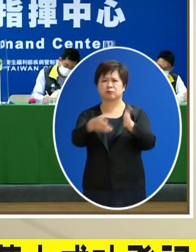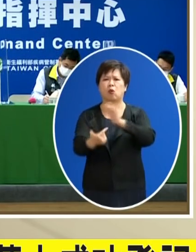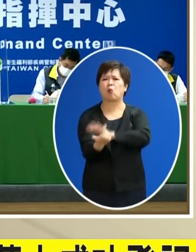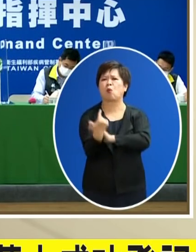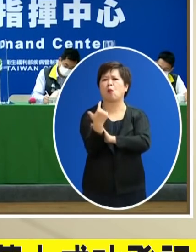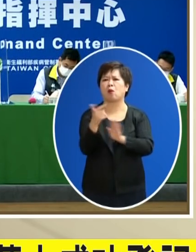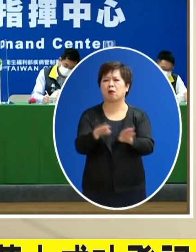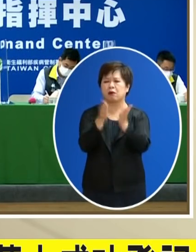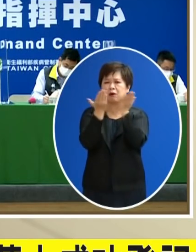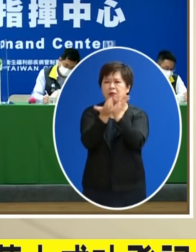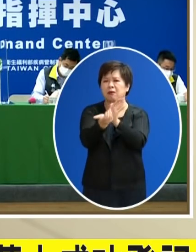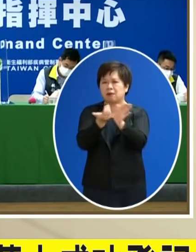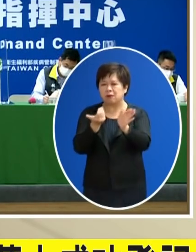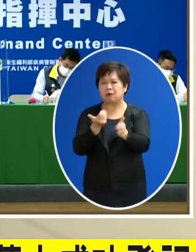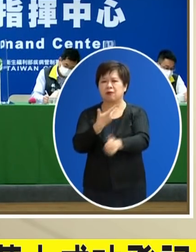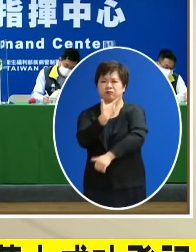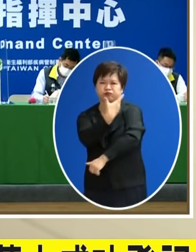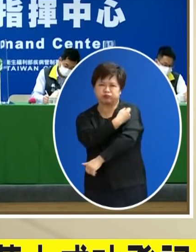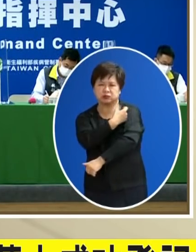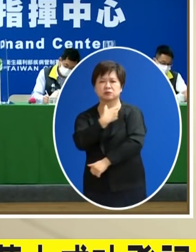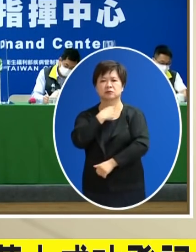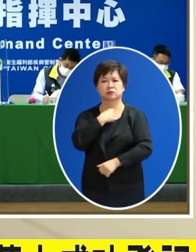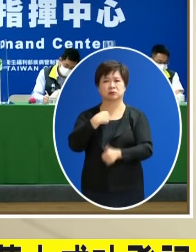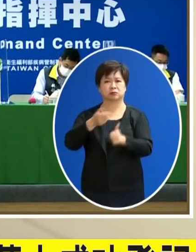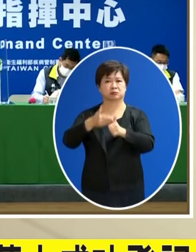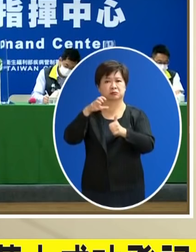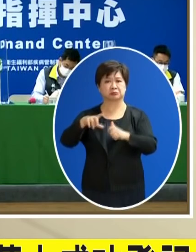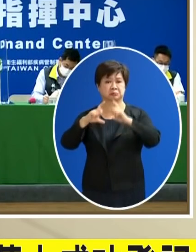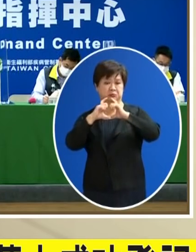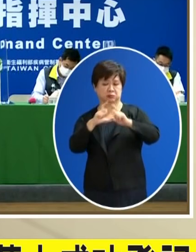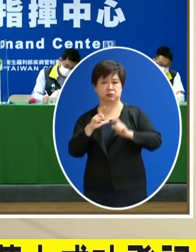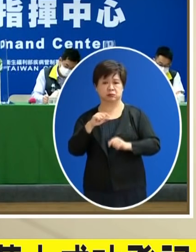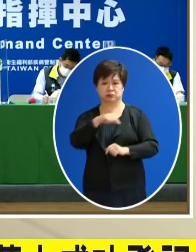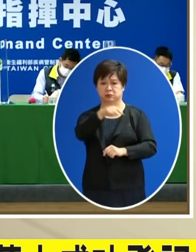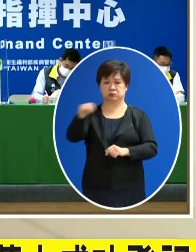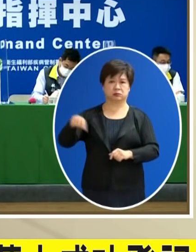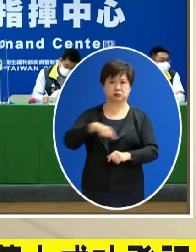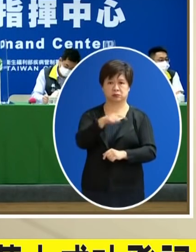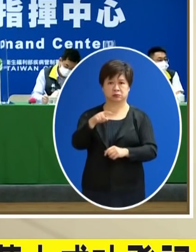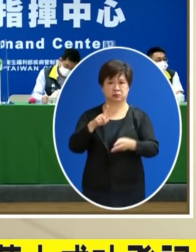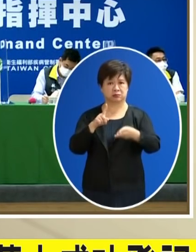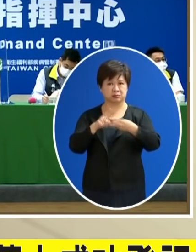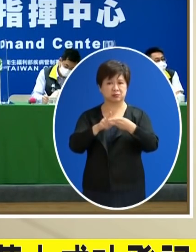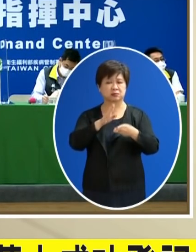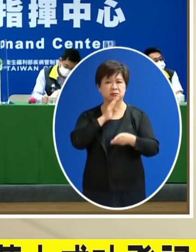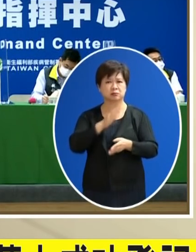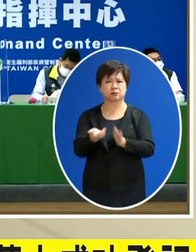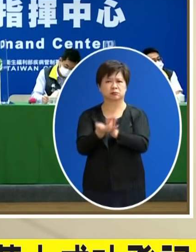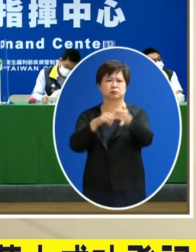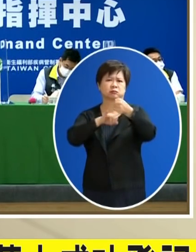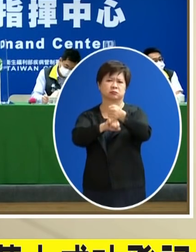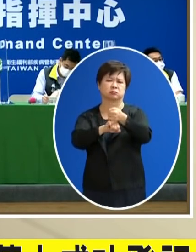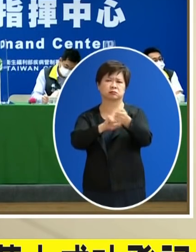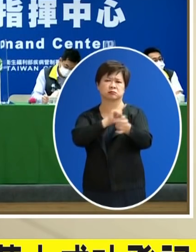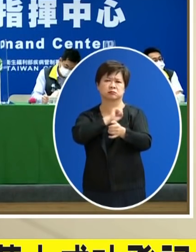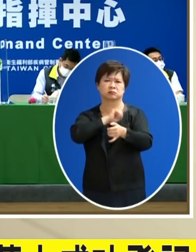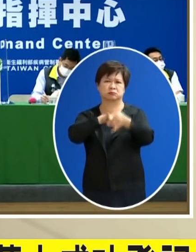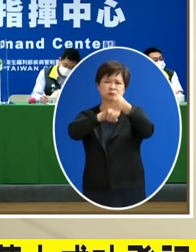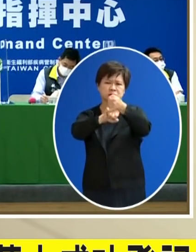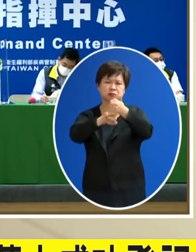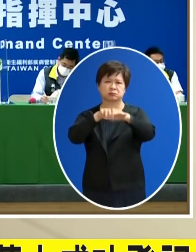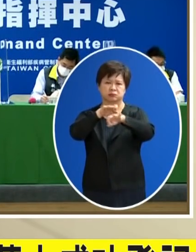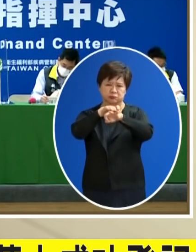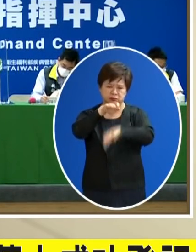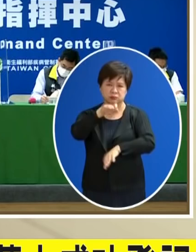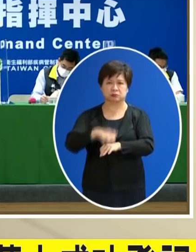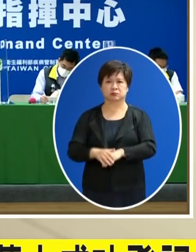开学之前。那但是因为教育部是有回应说这部分的话是主要透过这个预约系统来进行，但是因为很多新